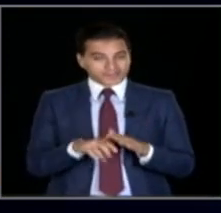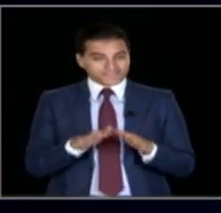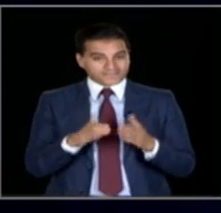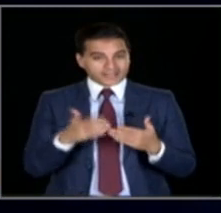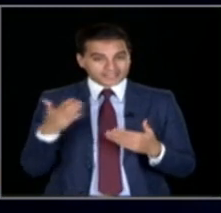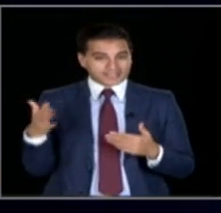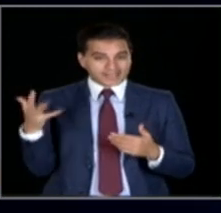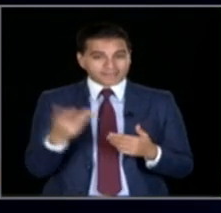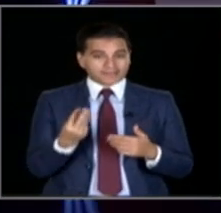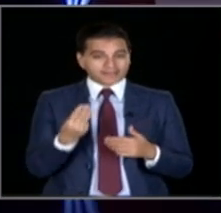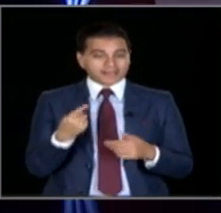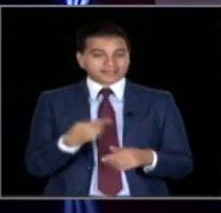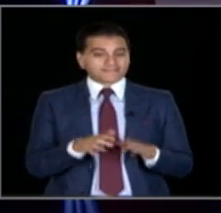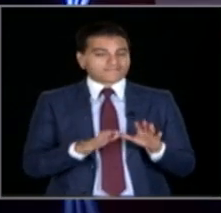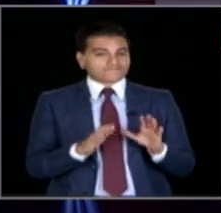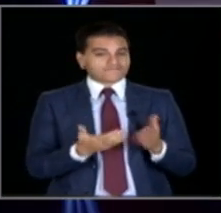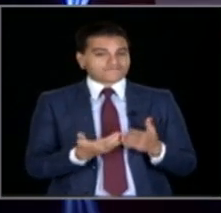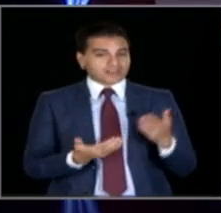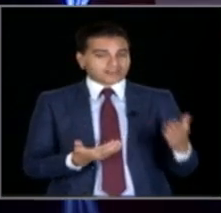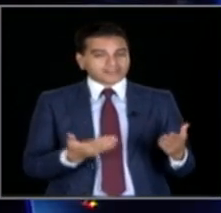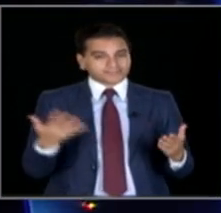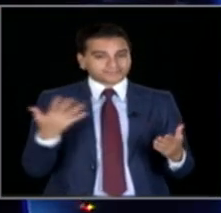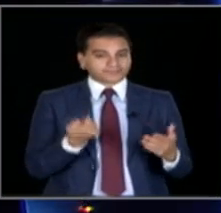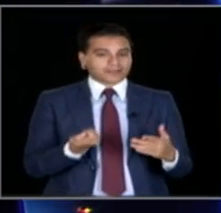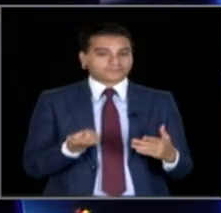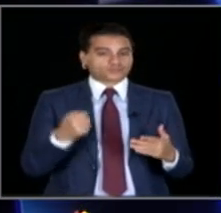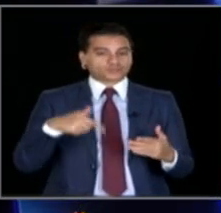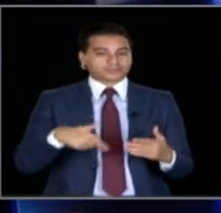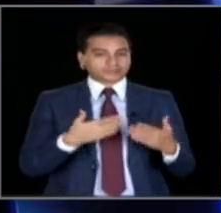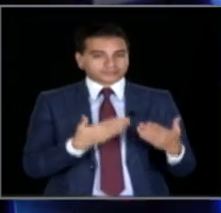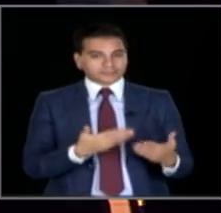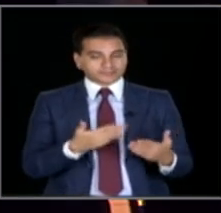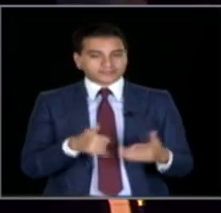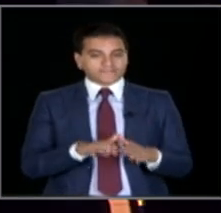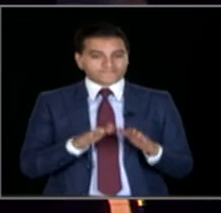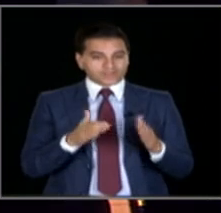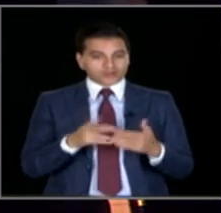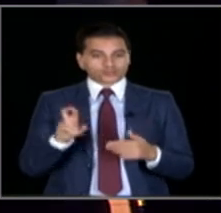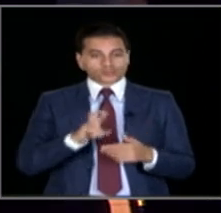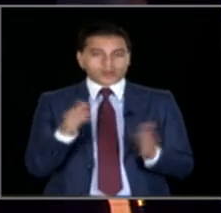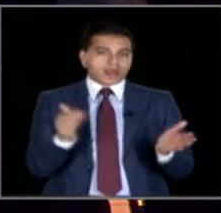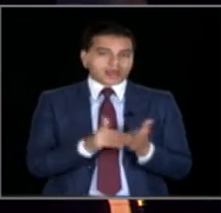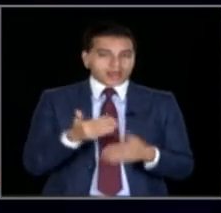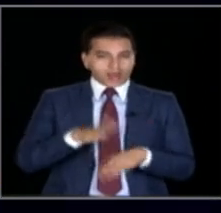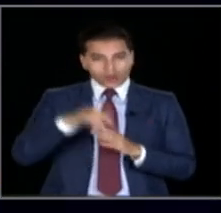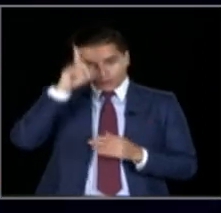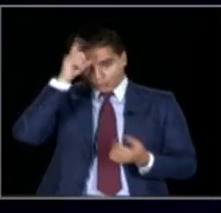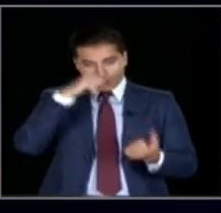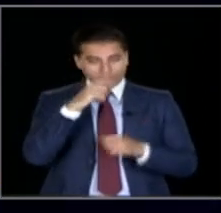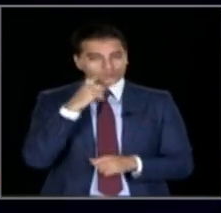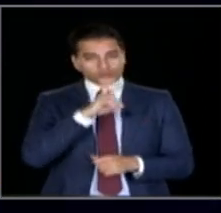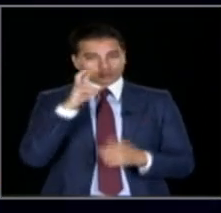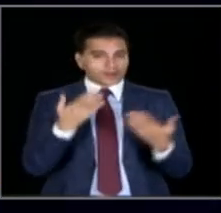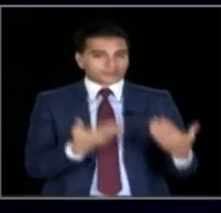للهكسوس. الهكسوس 30، بيكاسو 65. بيكاسو اخر سؤال في الفقره